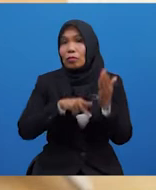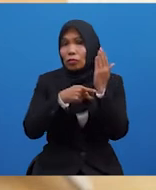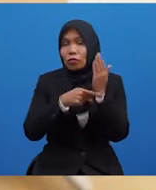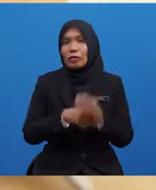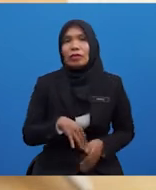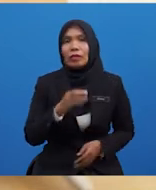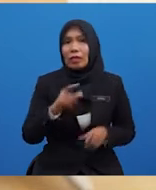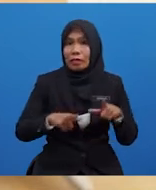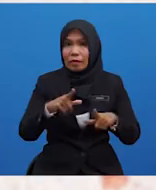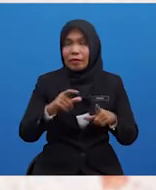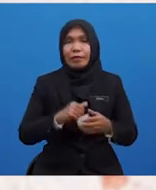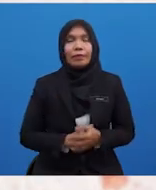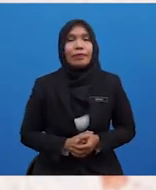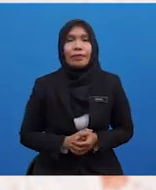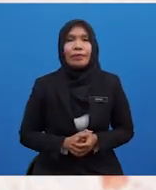dan sebagainya.